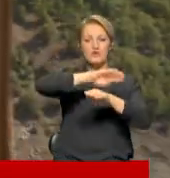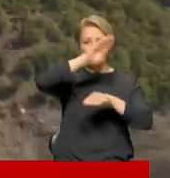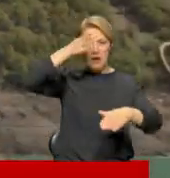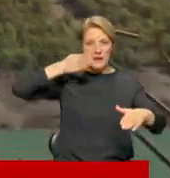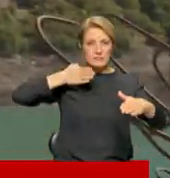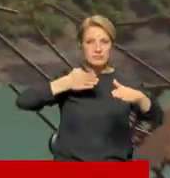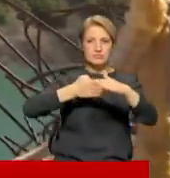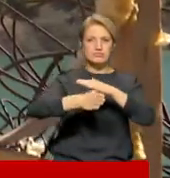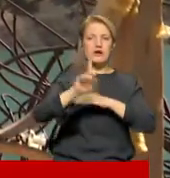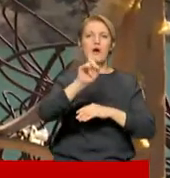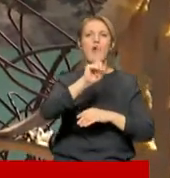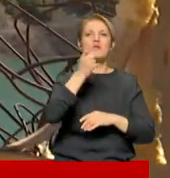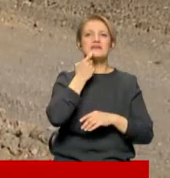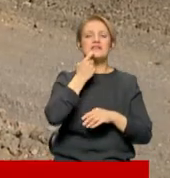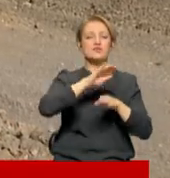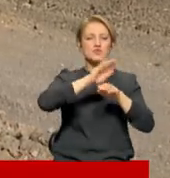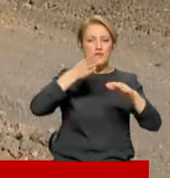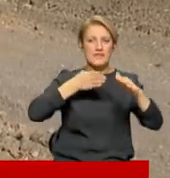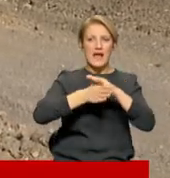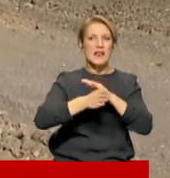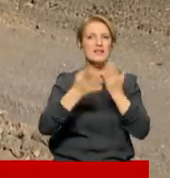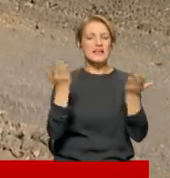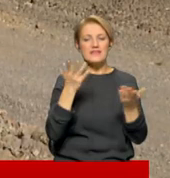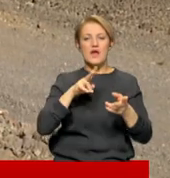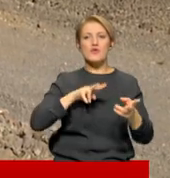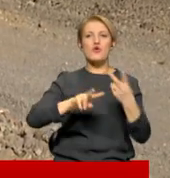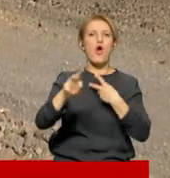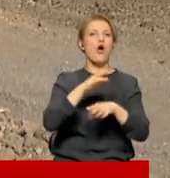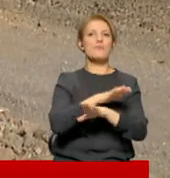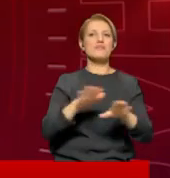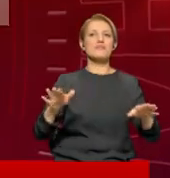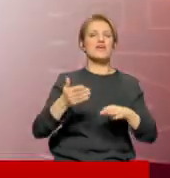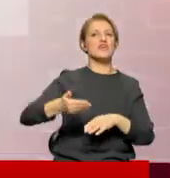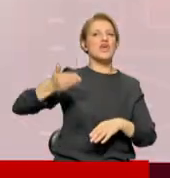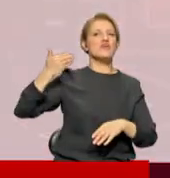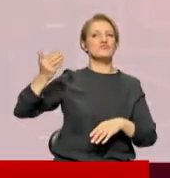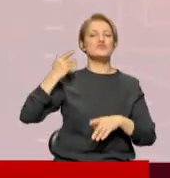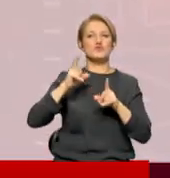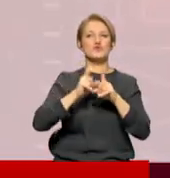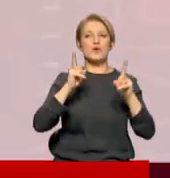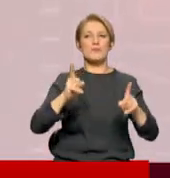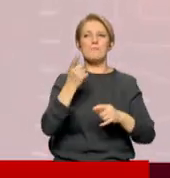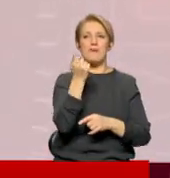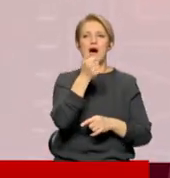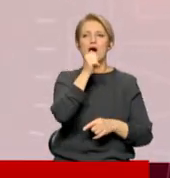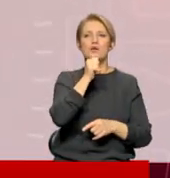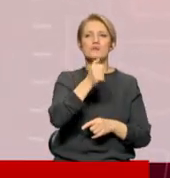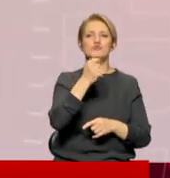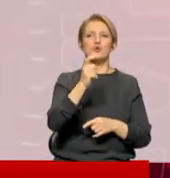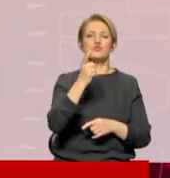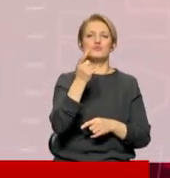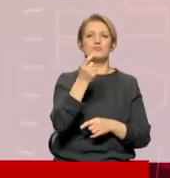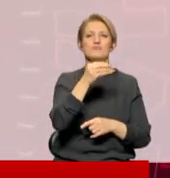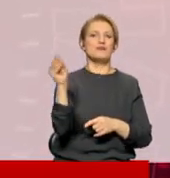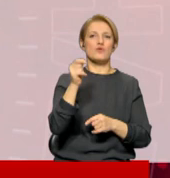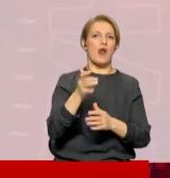yaklaşık 10 yıldır ise ne tüneller ne de tünellerin yolu bitti geçmiş dönemin parasıyla 369 milyon lira